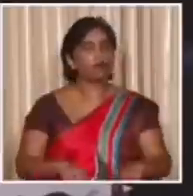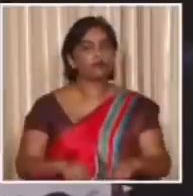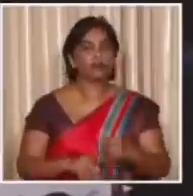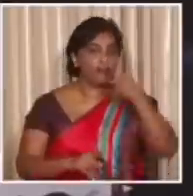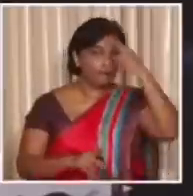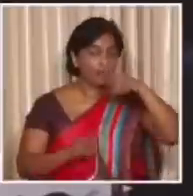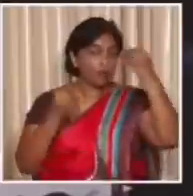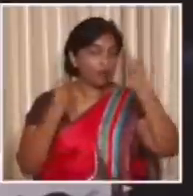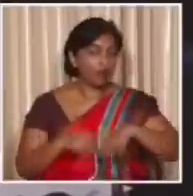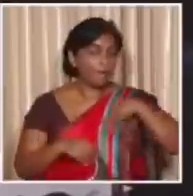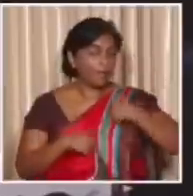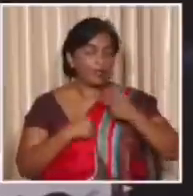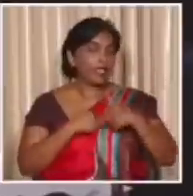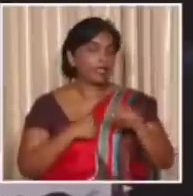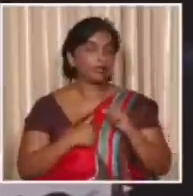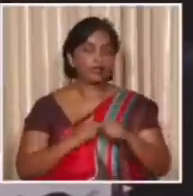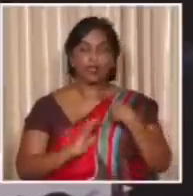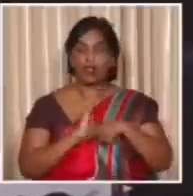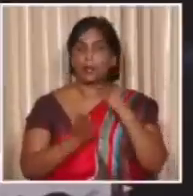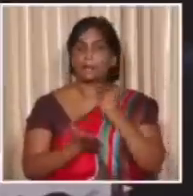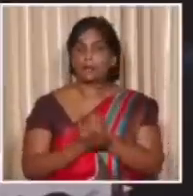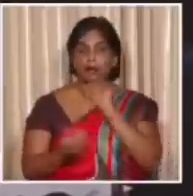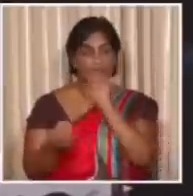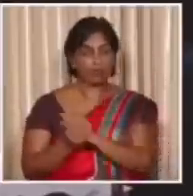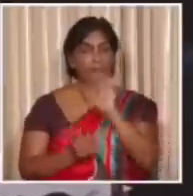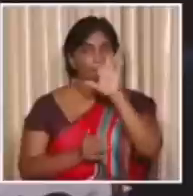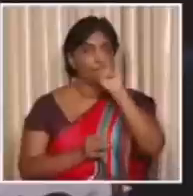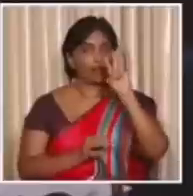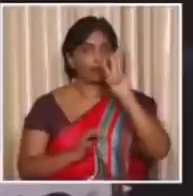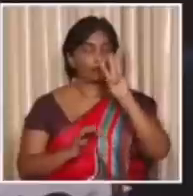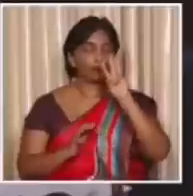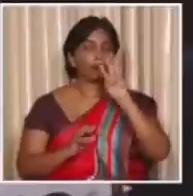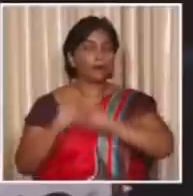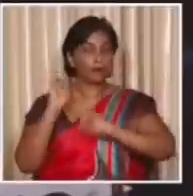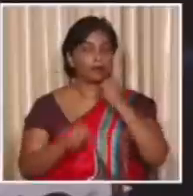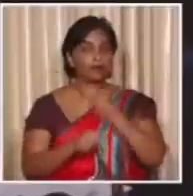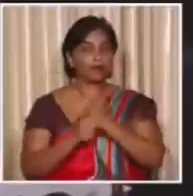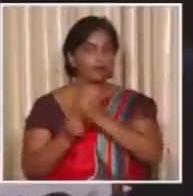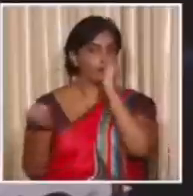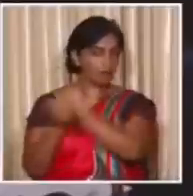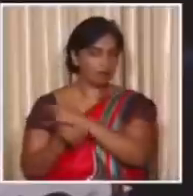විශ්වාස බිඳවැටෙන ප්‍රධාන හේතුවක් වෙන මොකද්ද ලංකා බැංකුවේ තැන්පතු වලින් 53ක් සම්පත් කරලා තියෙන්නේ ආණ්ඩු වෙනවා